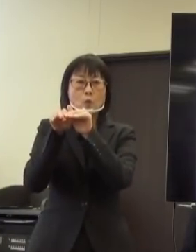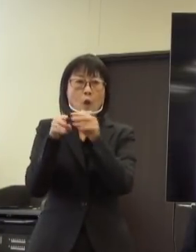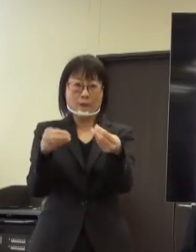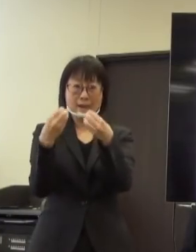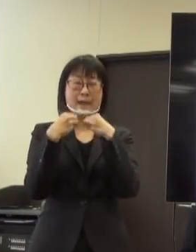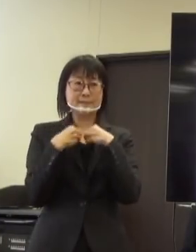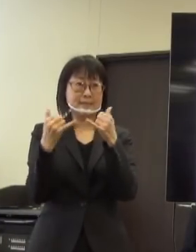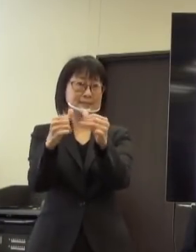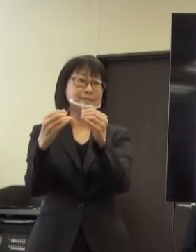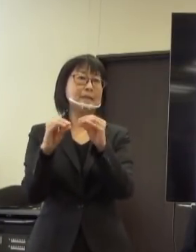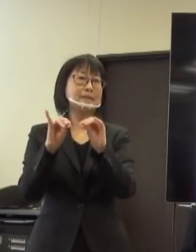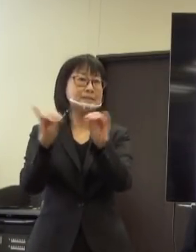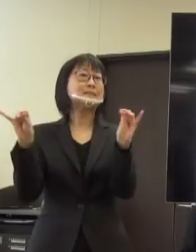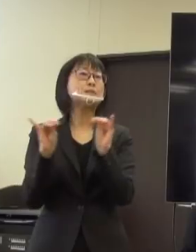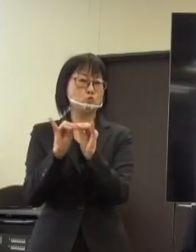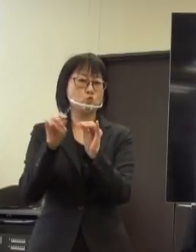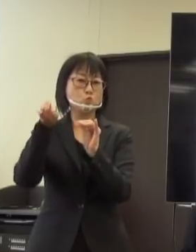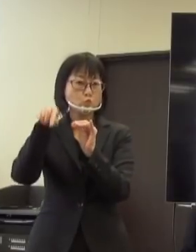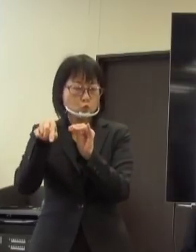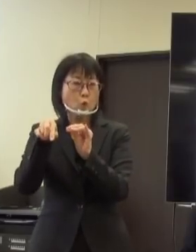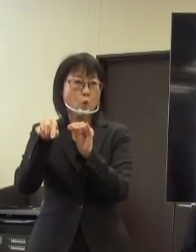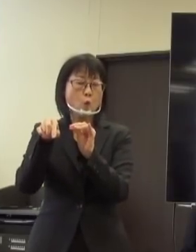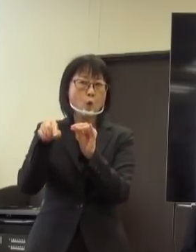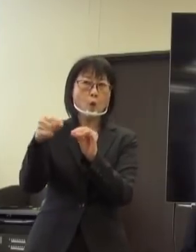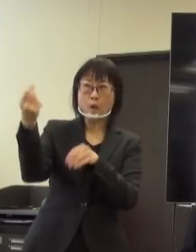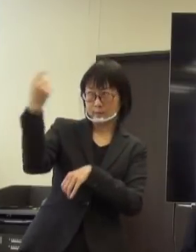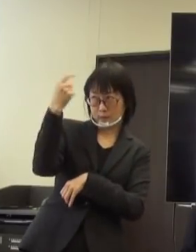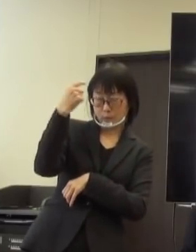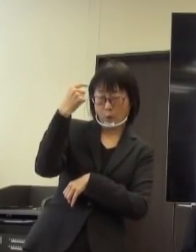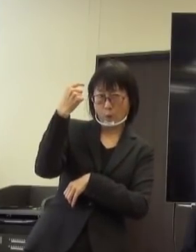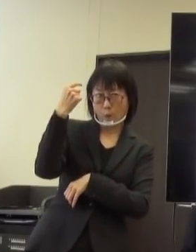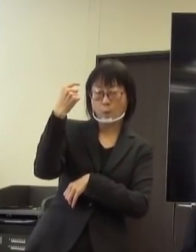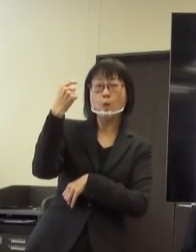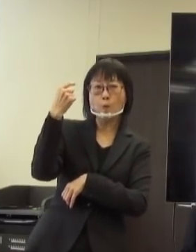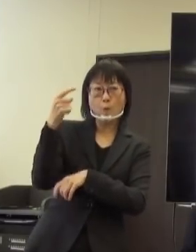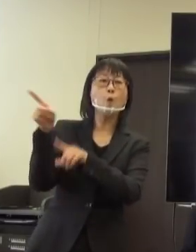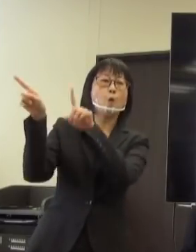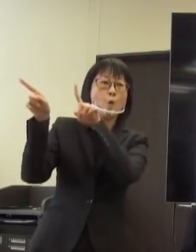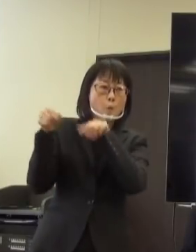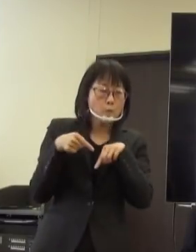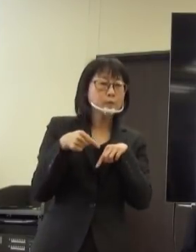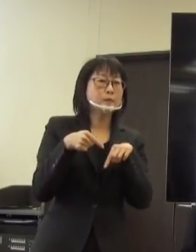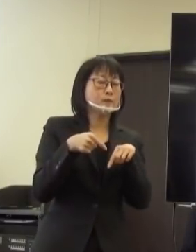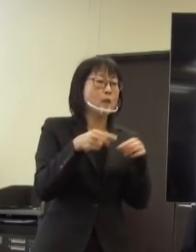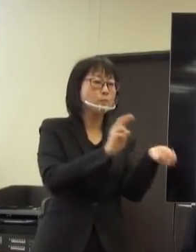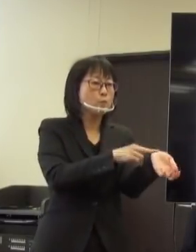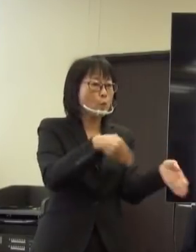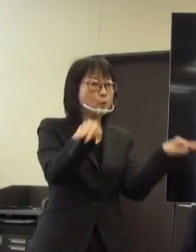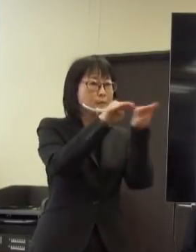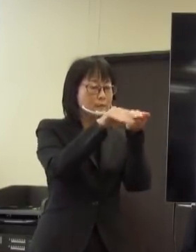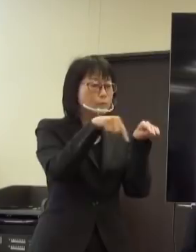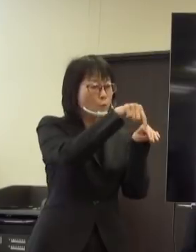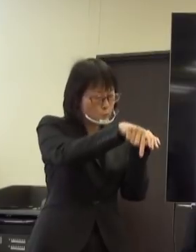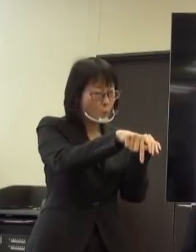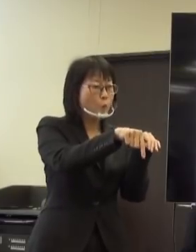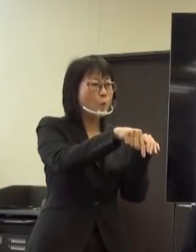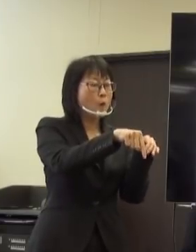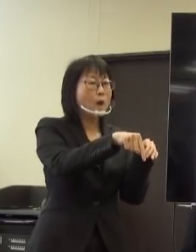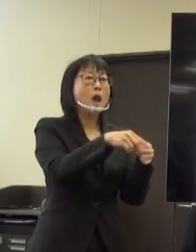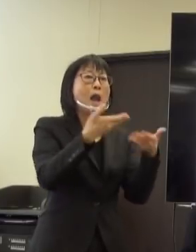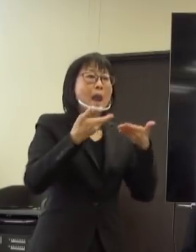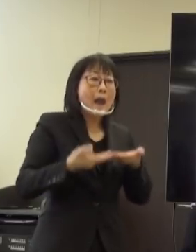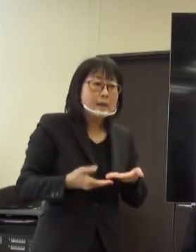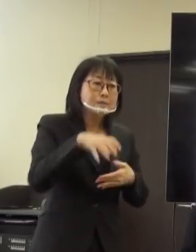けまして、病院内でのゾーニング、いわゆる、感染の恐れのあるゾーンと、安全なゾーン